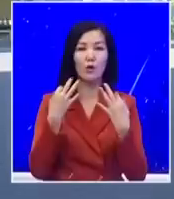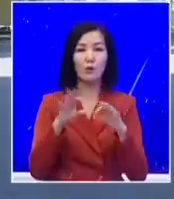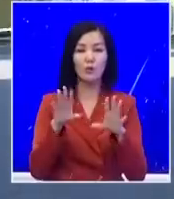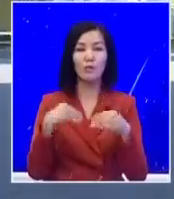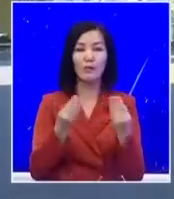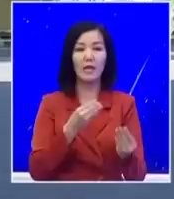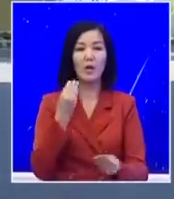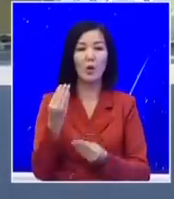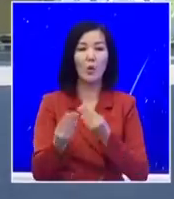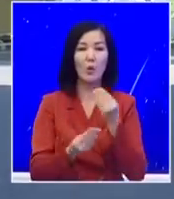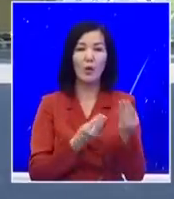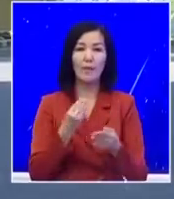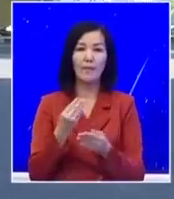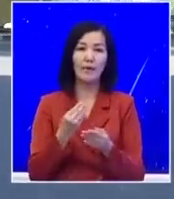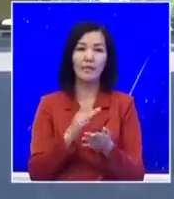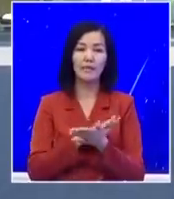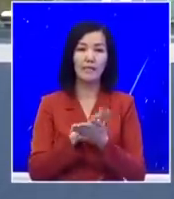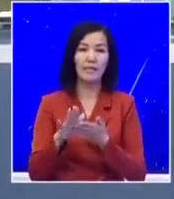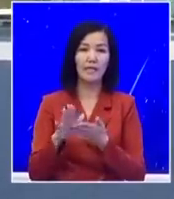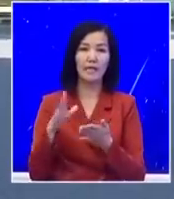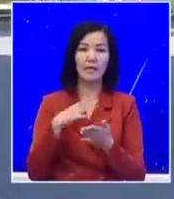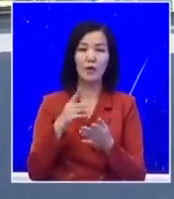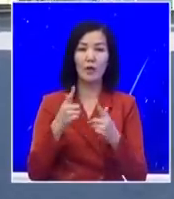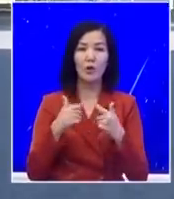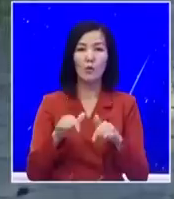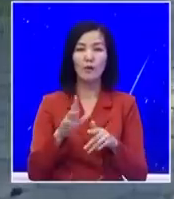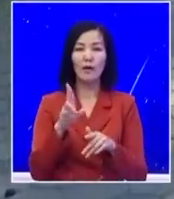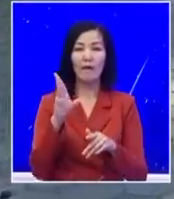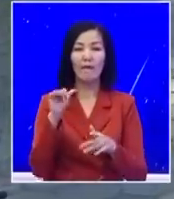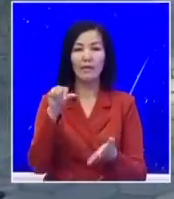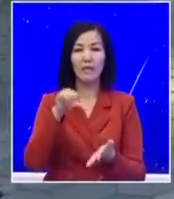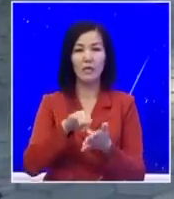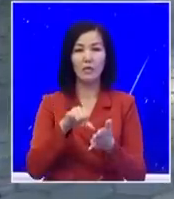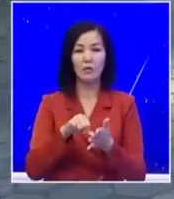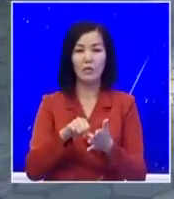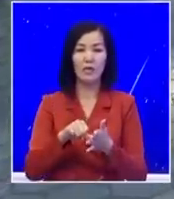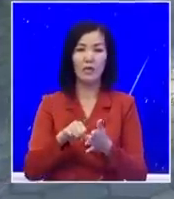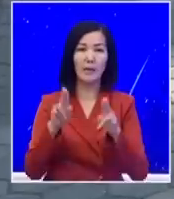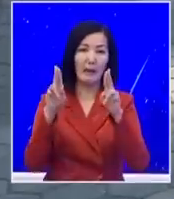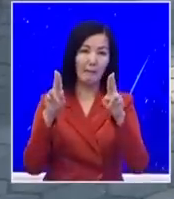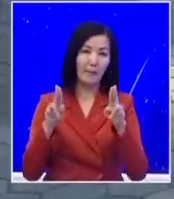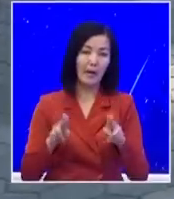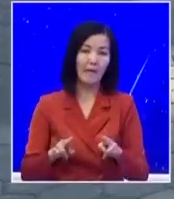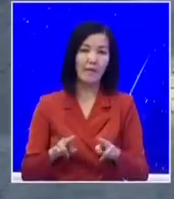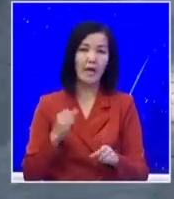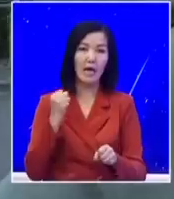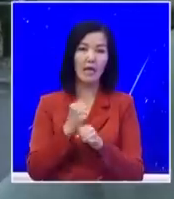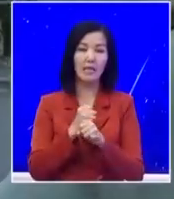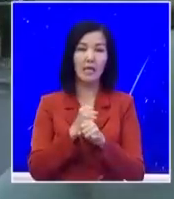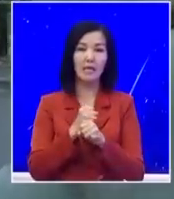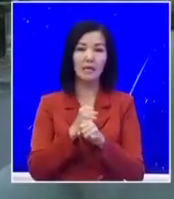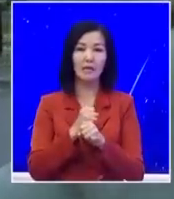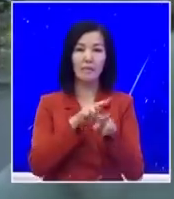Ойын барысында барлық санитарлық талаптар сақталған. Ұйымдастырушылар квест қатысушыларының жол жүру ережесіне қатаң